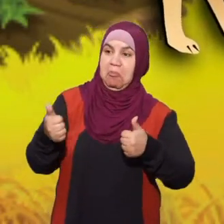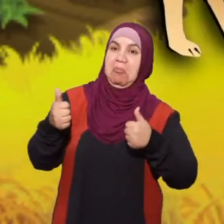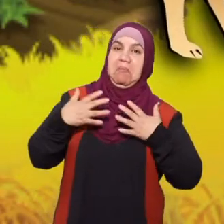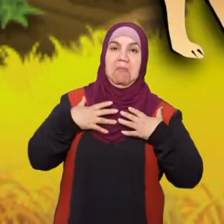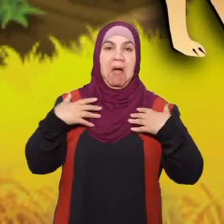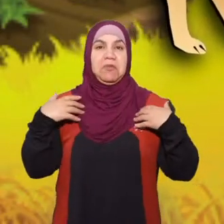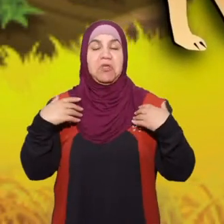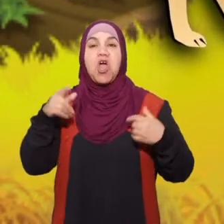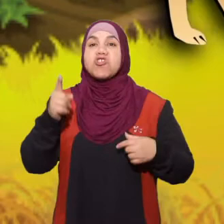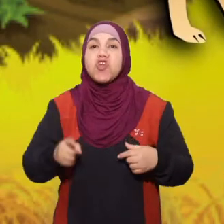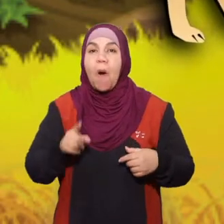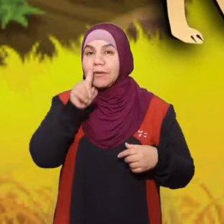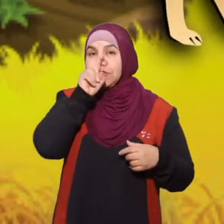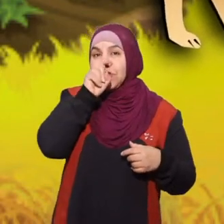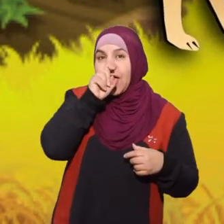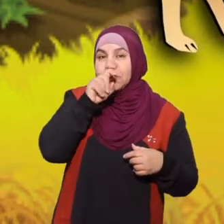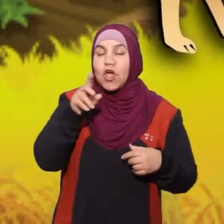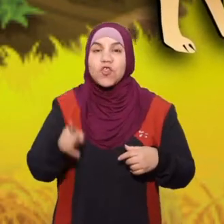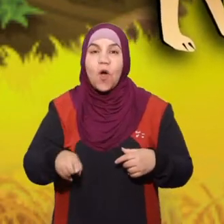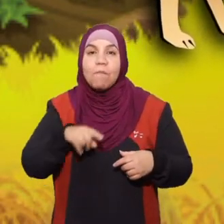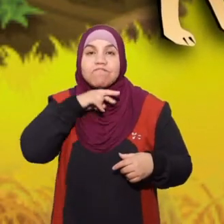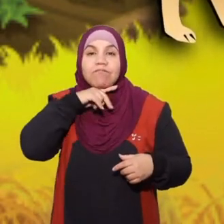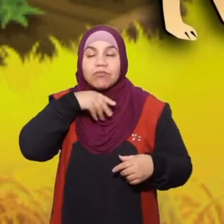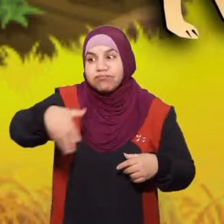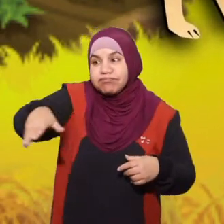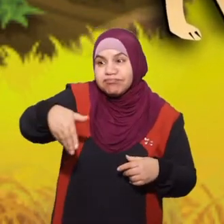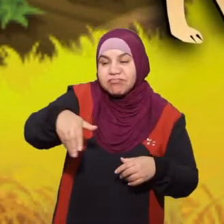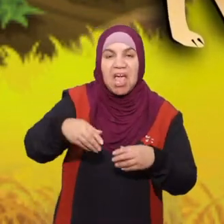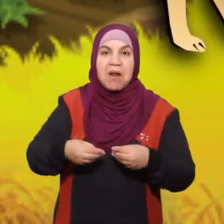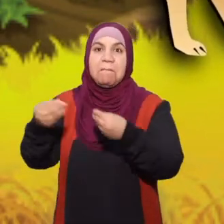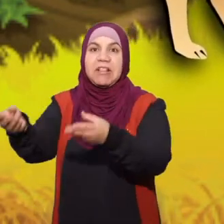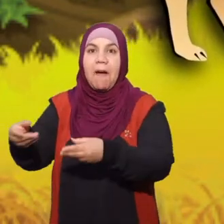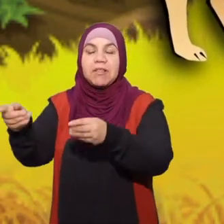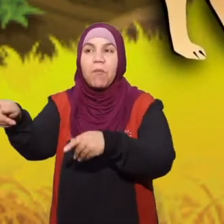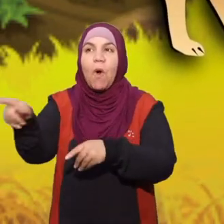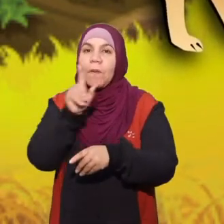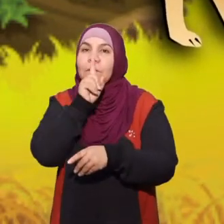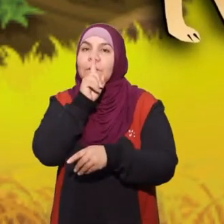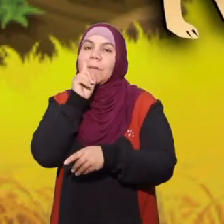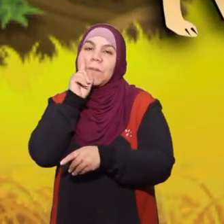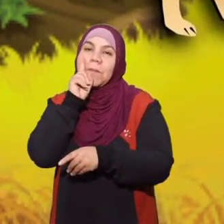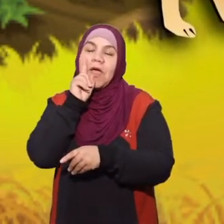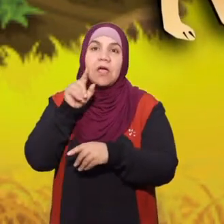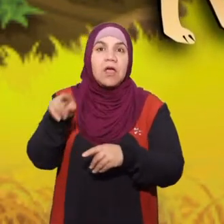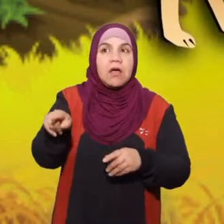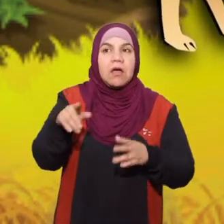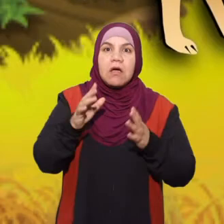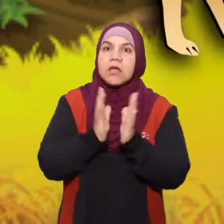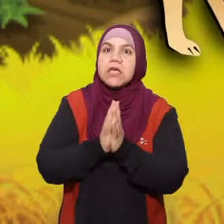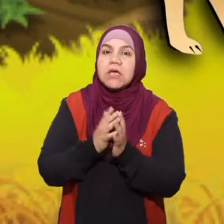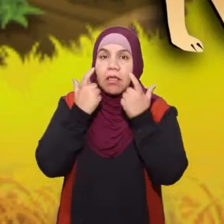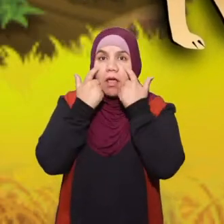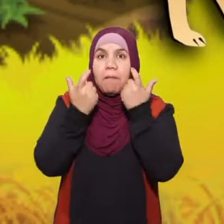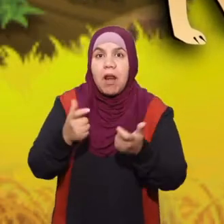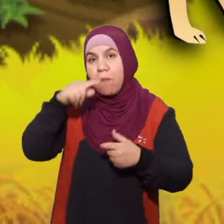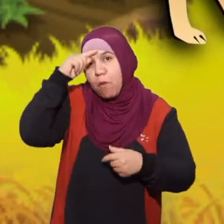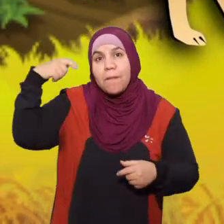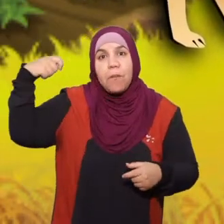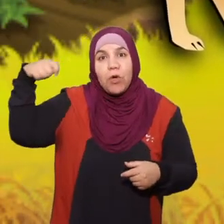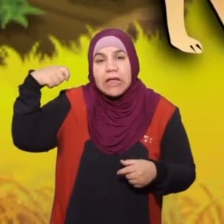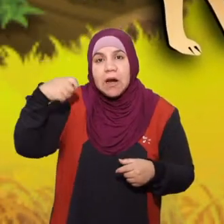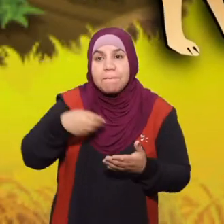دجاج يوم سخول. ولكن ألا تخشى أن ينتبه مدير المزرعة؟ أنت تتصرف بما